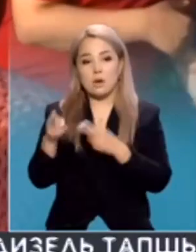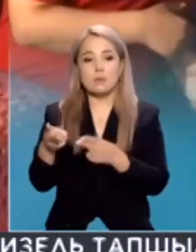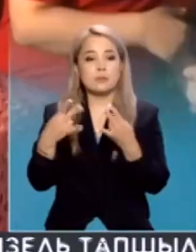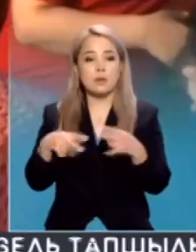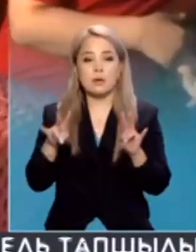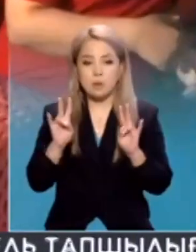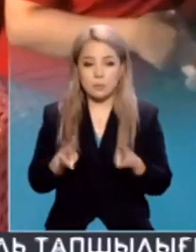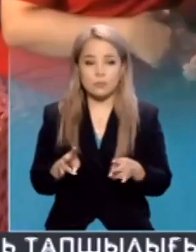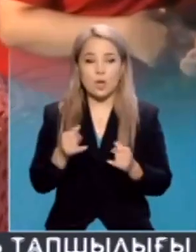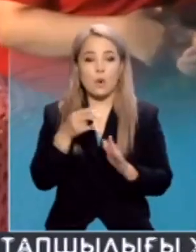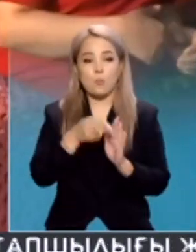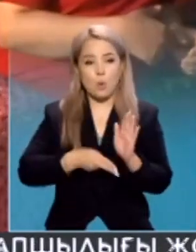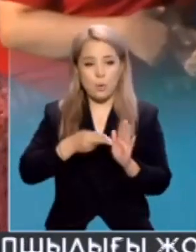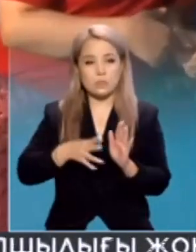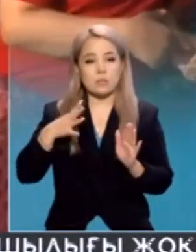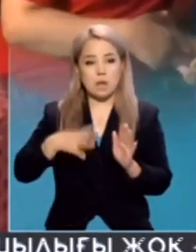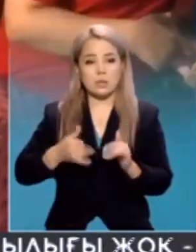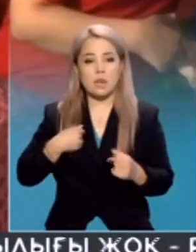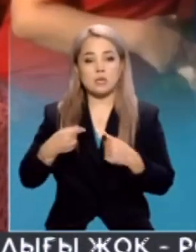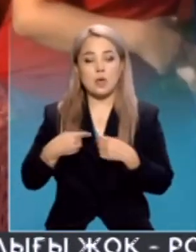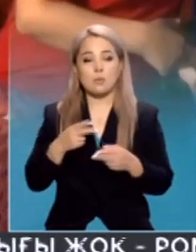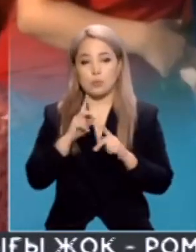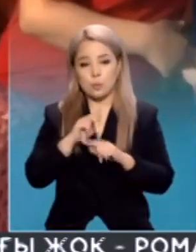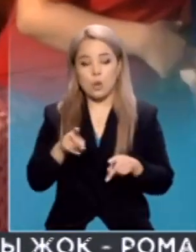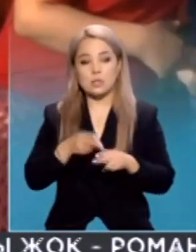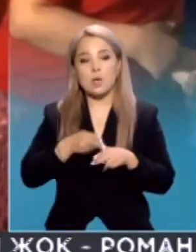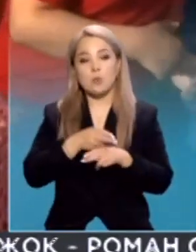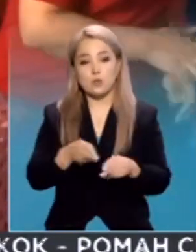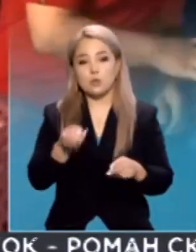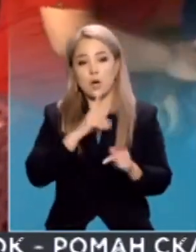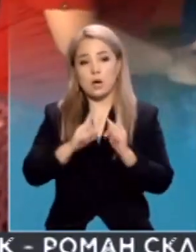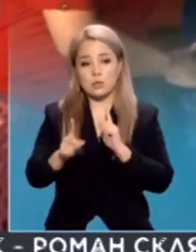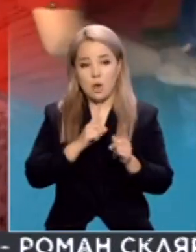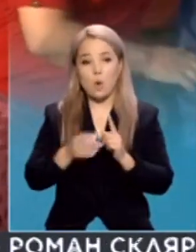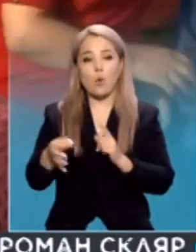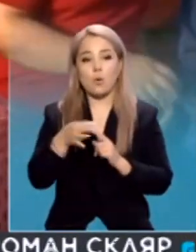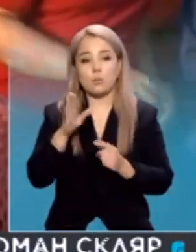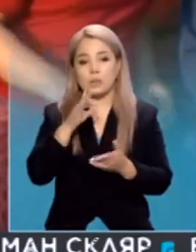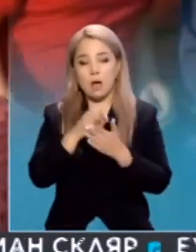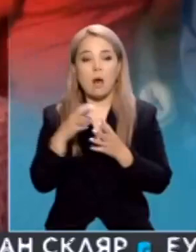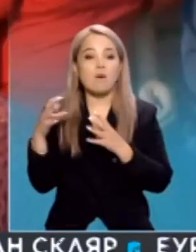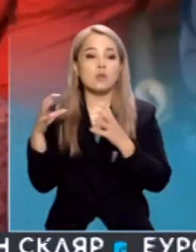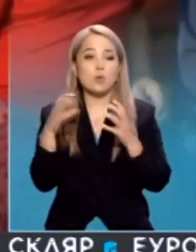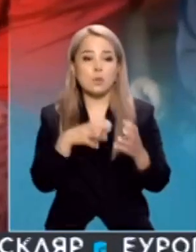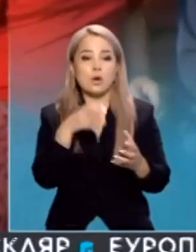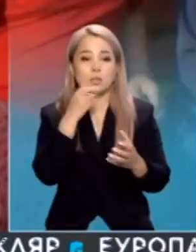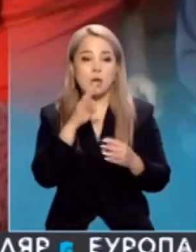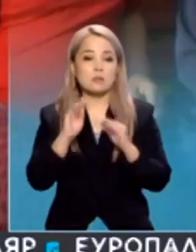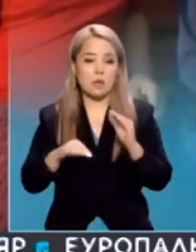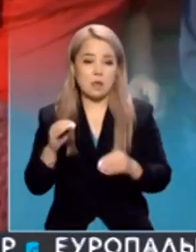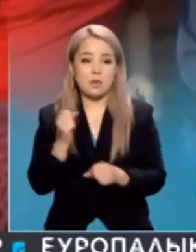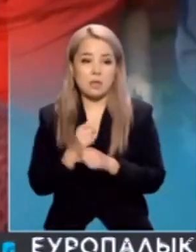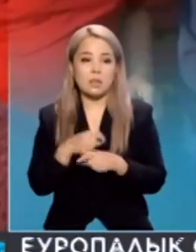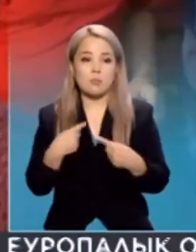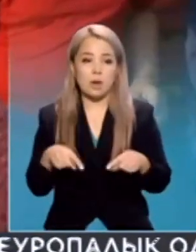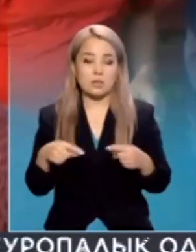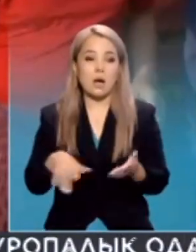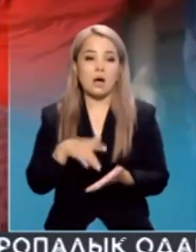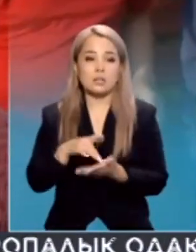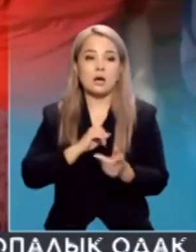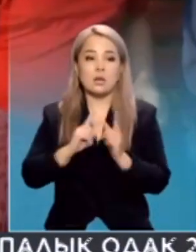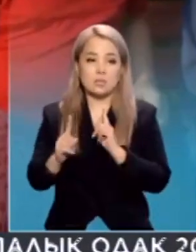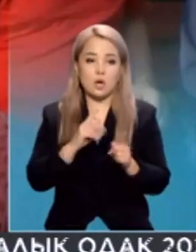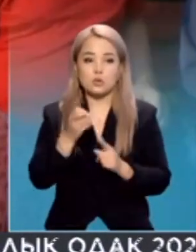шабылмайды пойызбен. Темір жол жақсы жүретін шығар облыс болса. Автобустар жақсы жүріп, басқа қалалармен